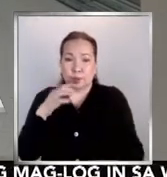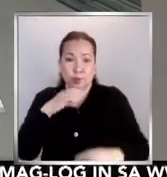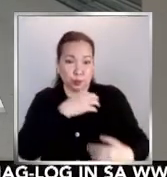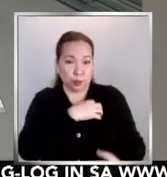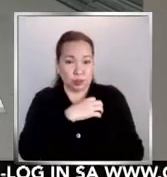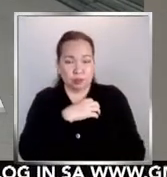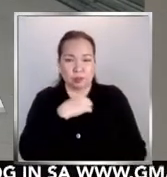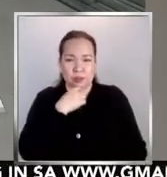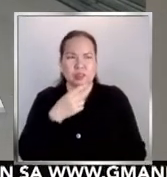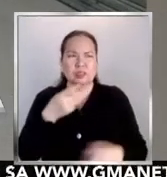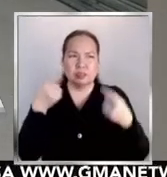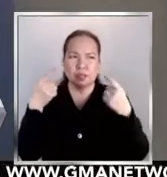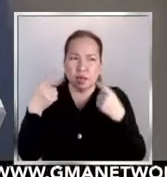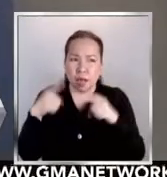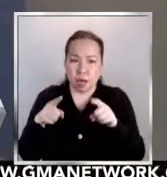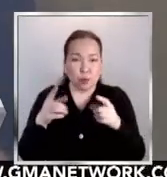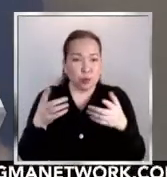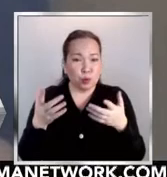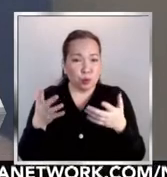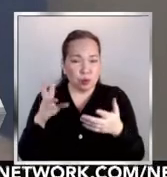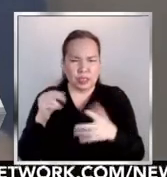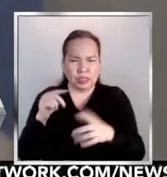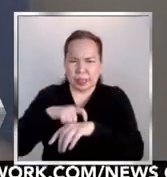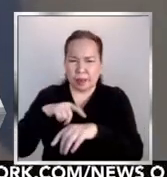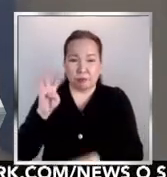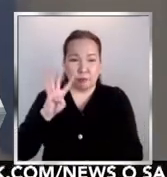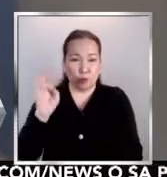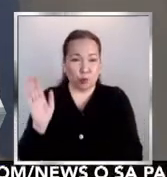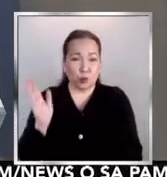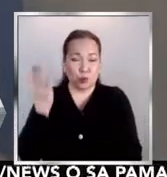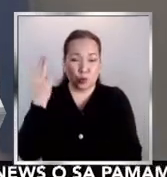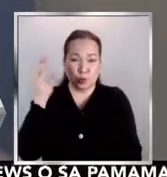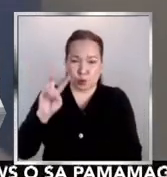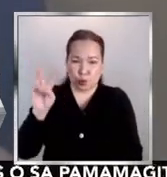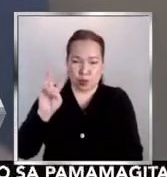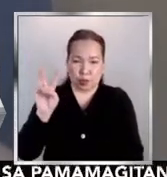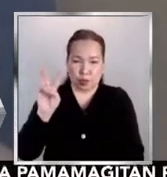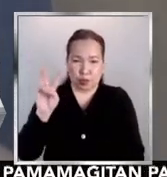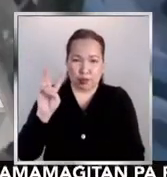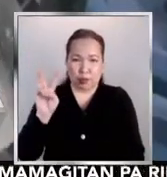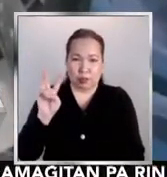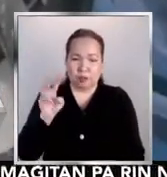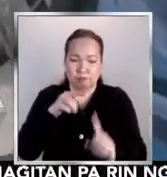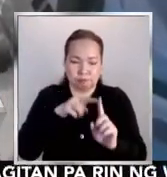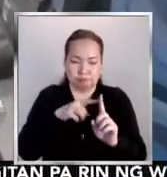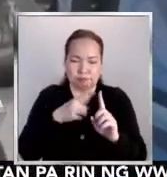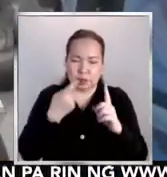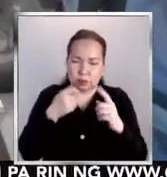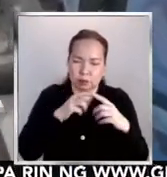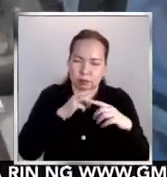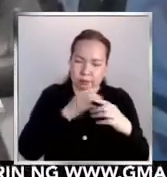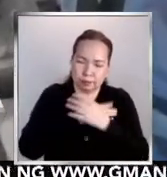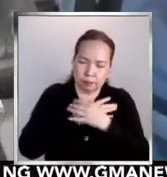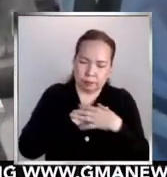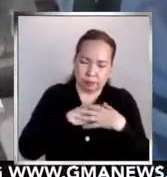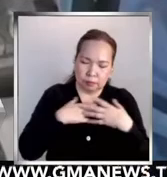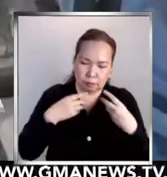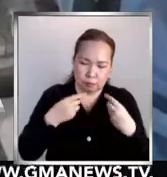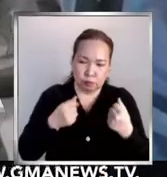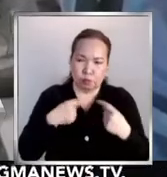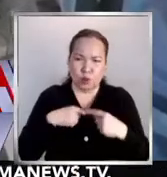ang insidente alas 4 ng madaling araw nitong Miyerkules. Nagpapagaling na si De La Cruz. Patuloy na inaalam ng pulisya ang